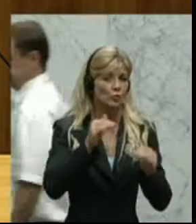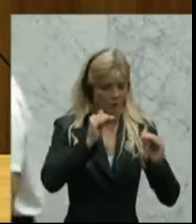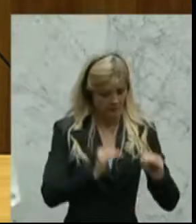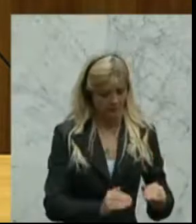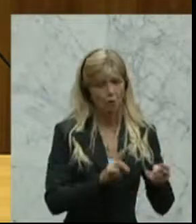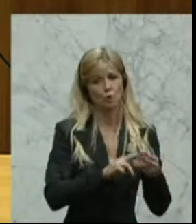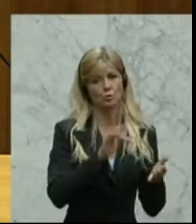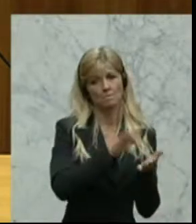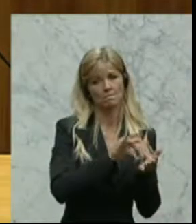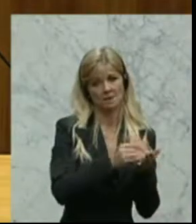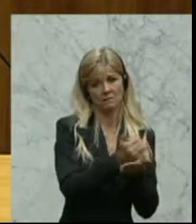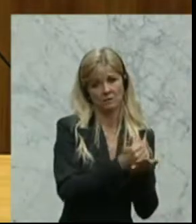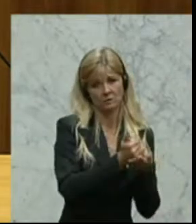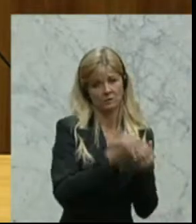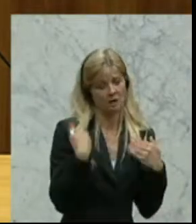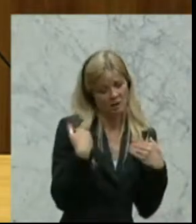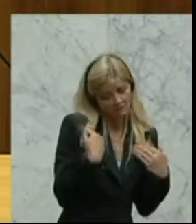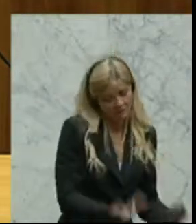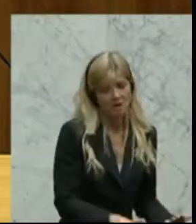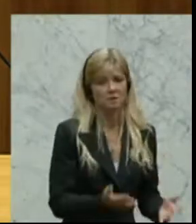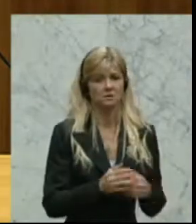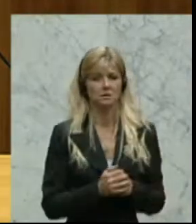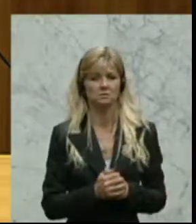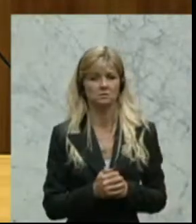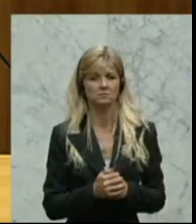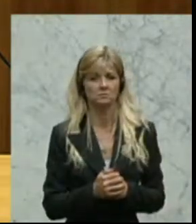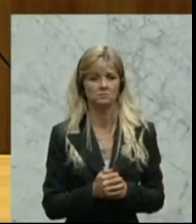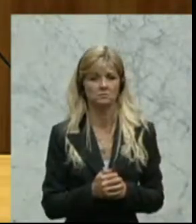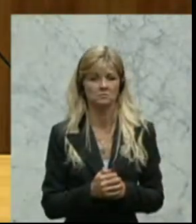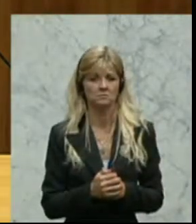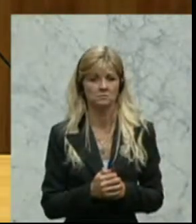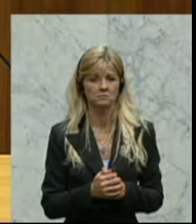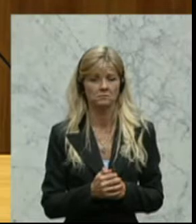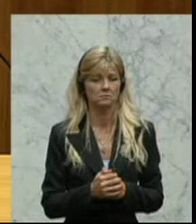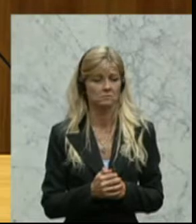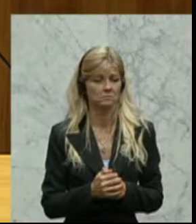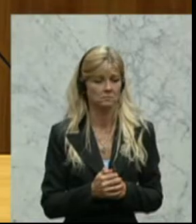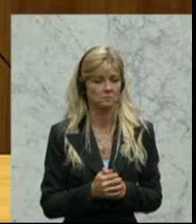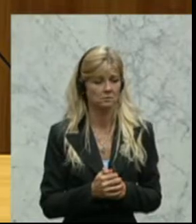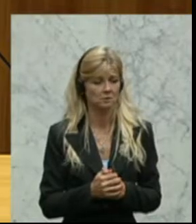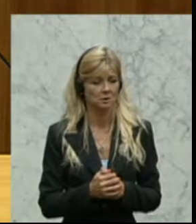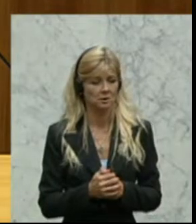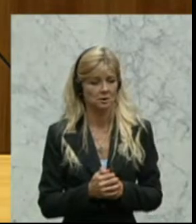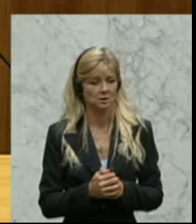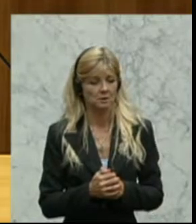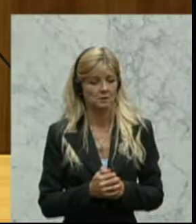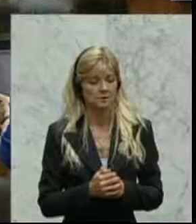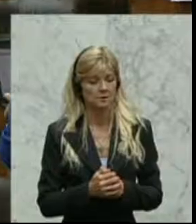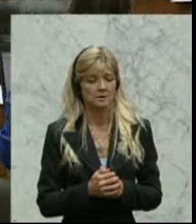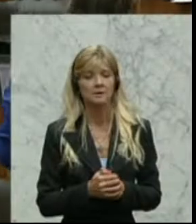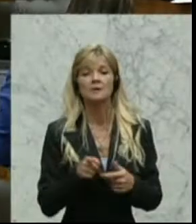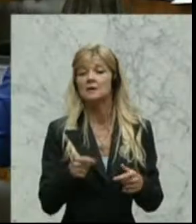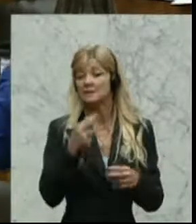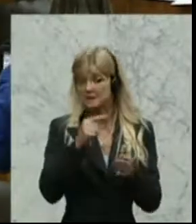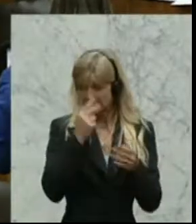zu entlasten. Kalte Progression. Taxing Wages zeigt. Die Belastung des